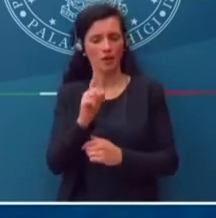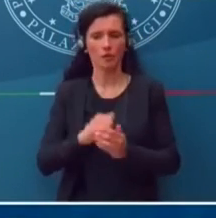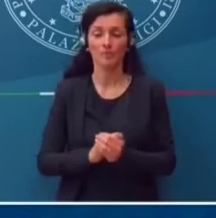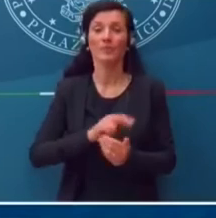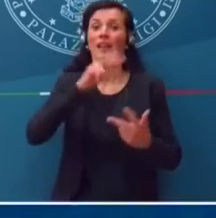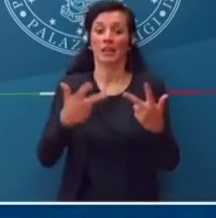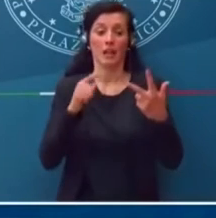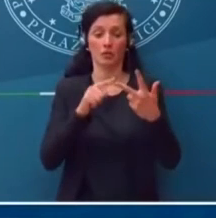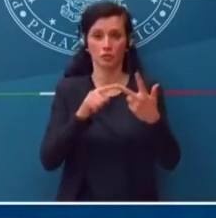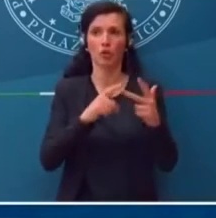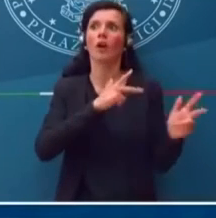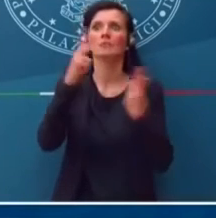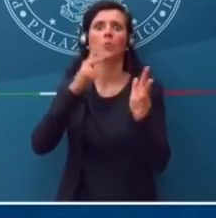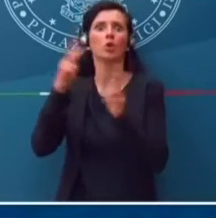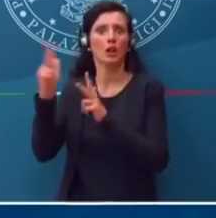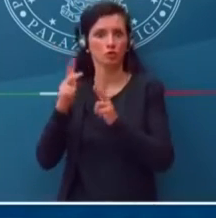le esportazioni.